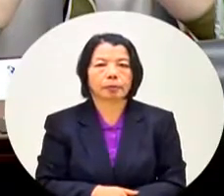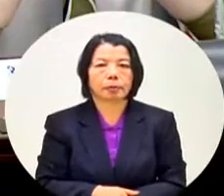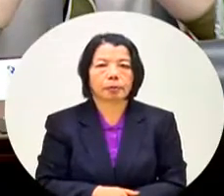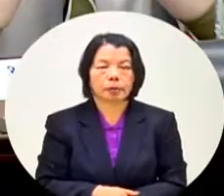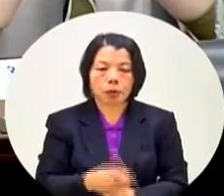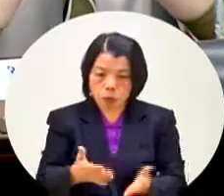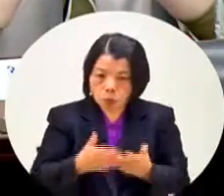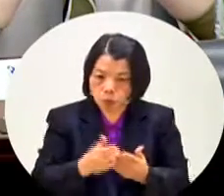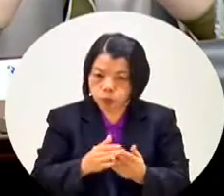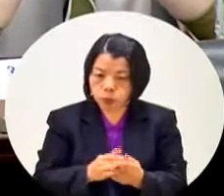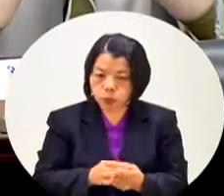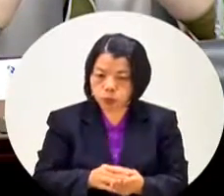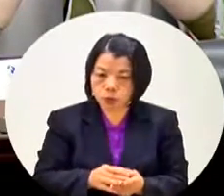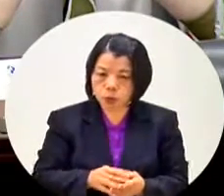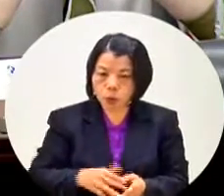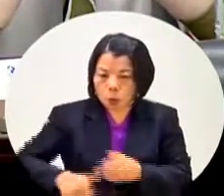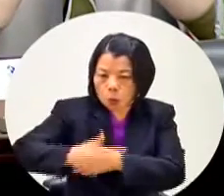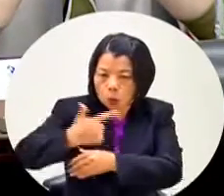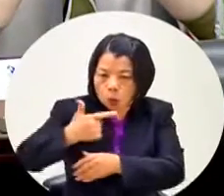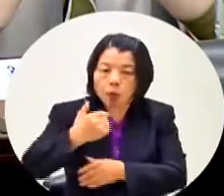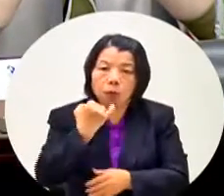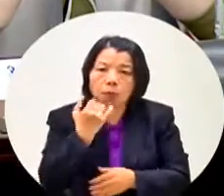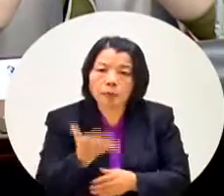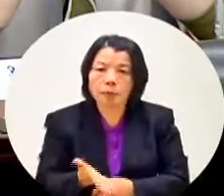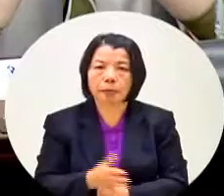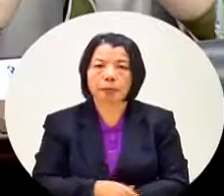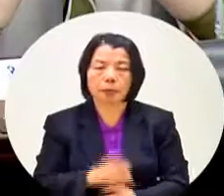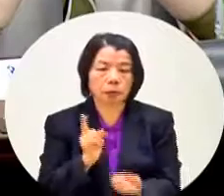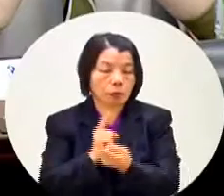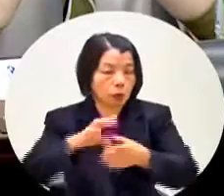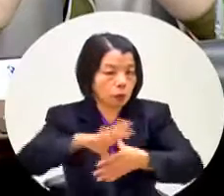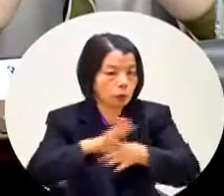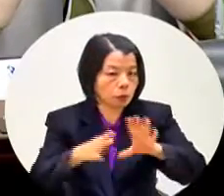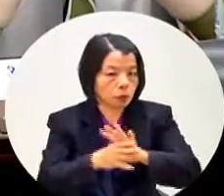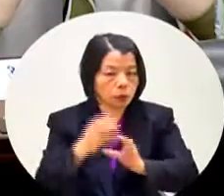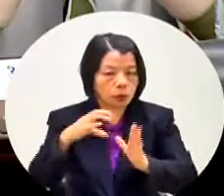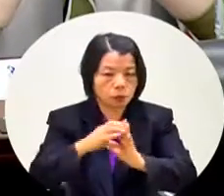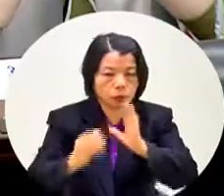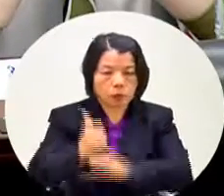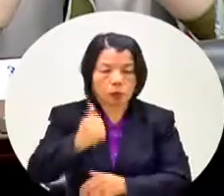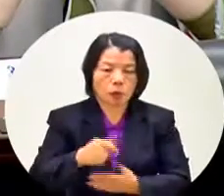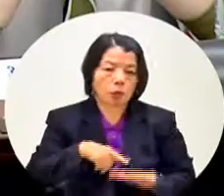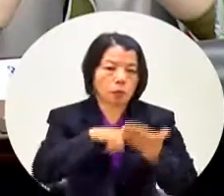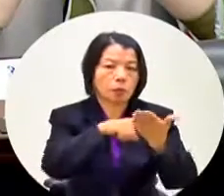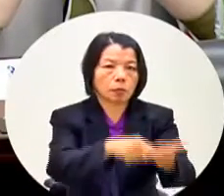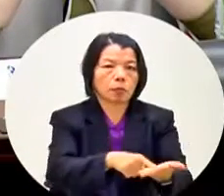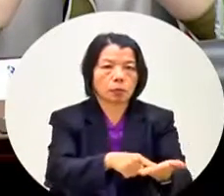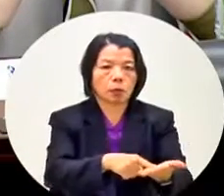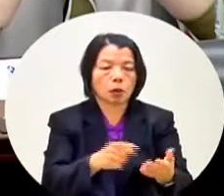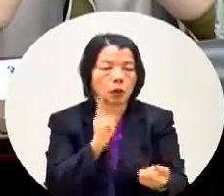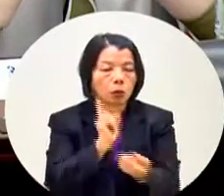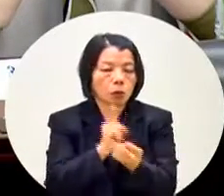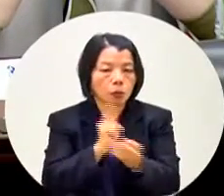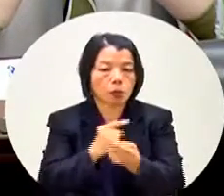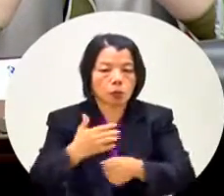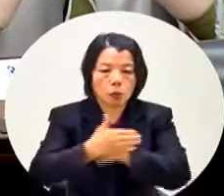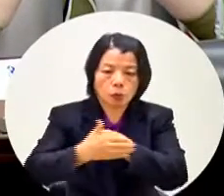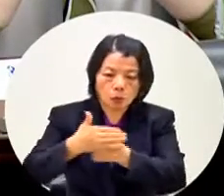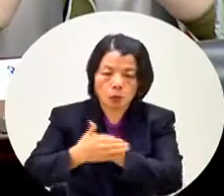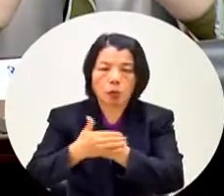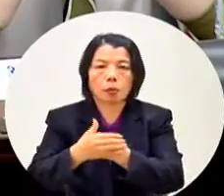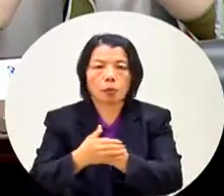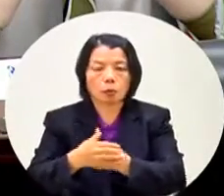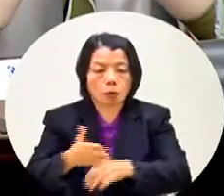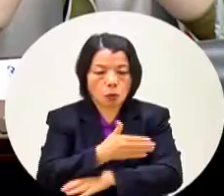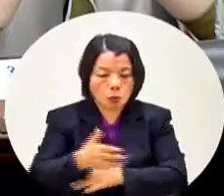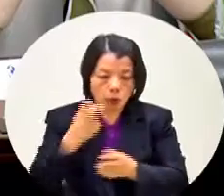说，有醒村、哥乐群村这两个，我们在立委好，在跟我们这些议员好一起努力好，将